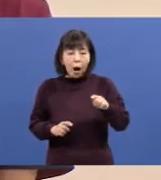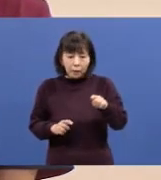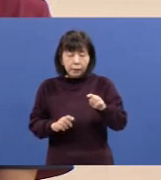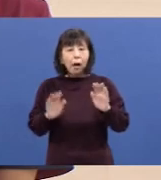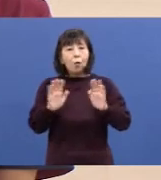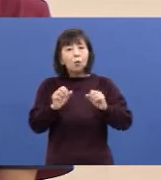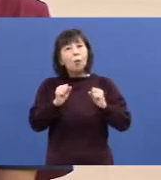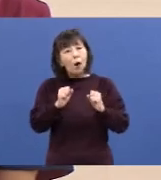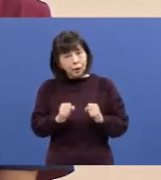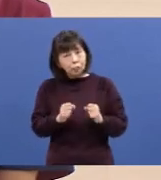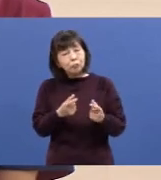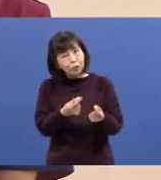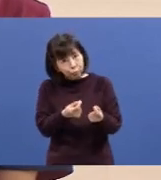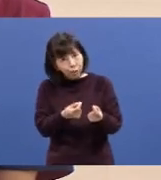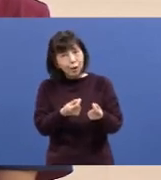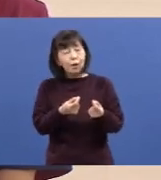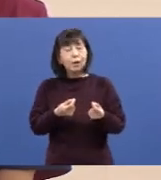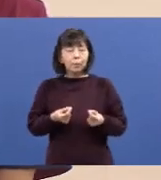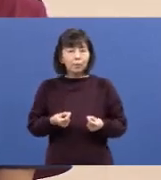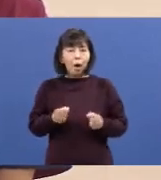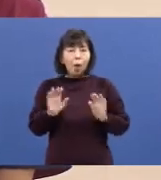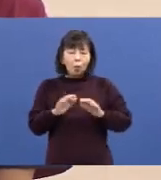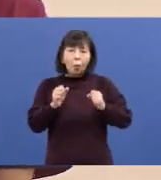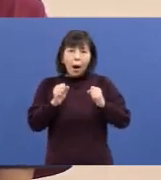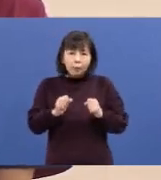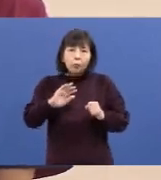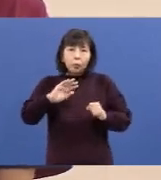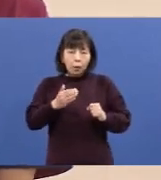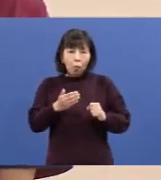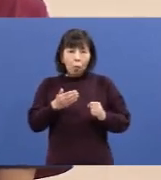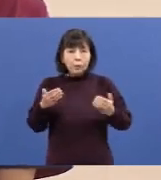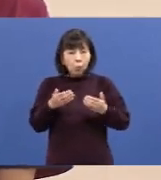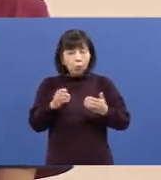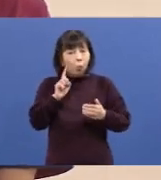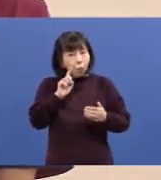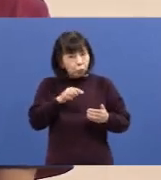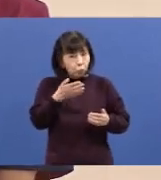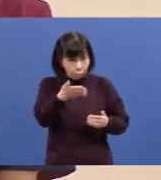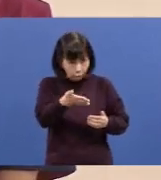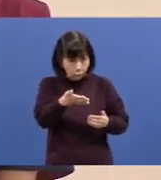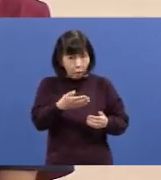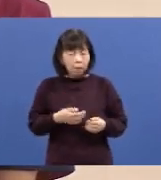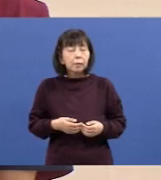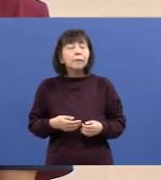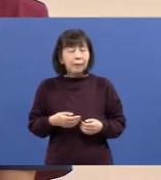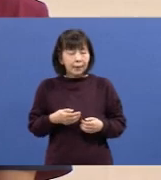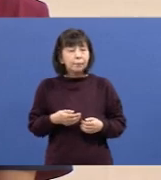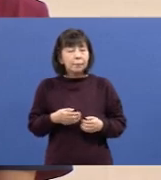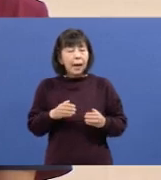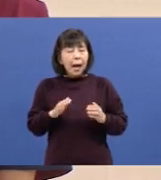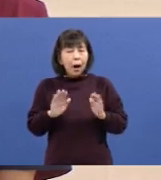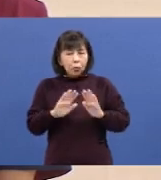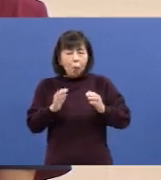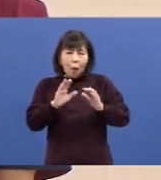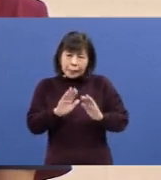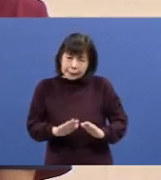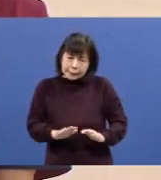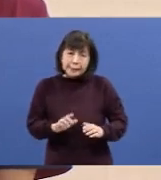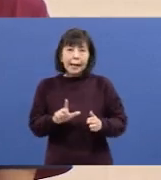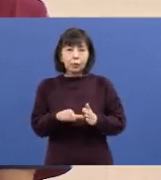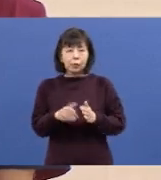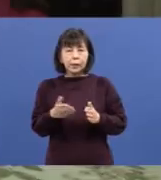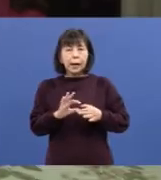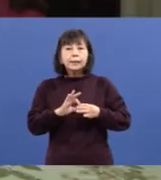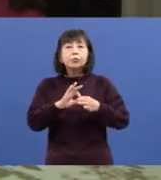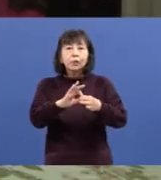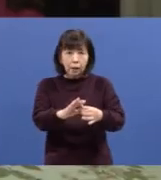んがいらっしゃるということなんですが、お子さんがいても働きやすい環境ですか？ はい、子どもが小さい時から働かせていただいてる